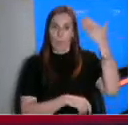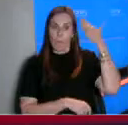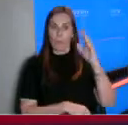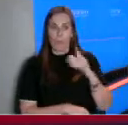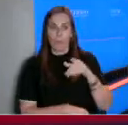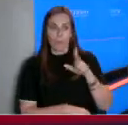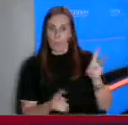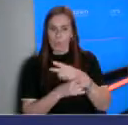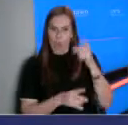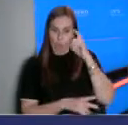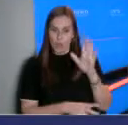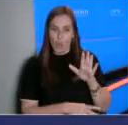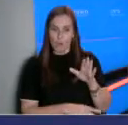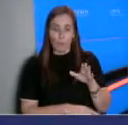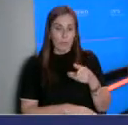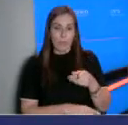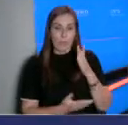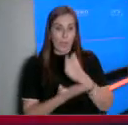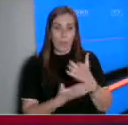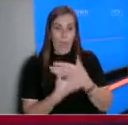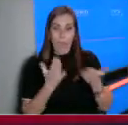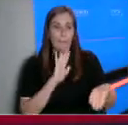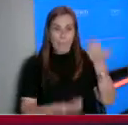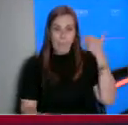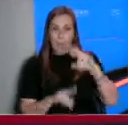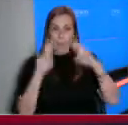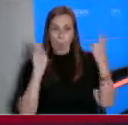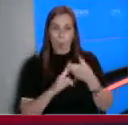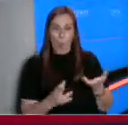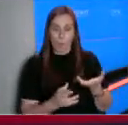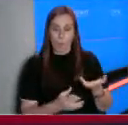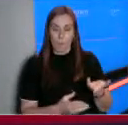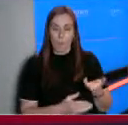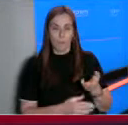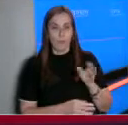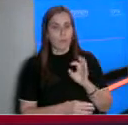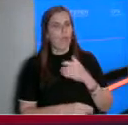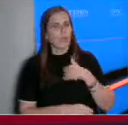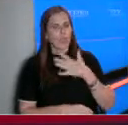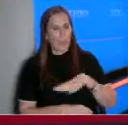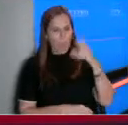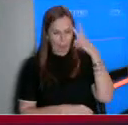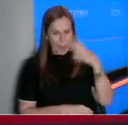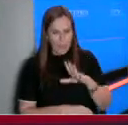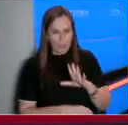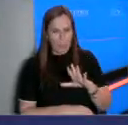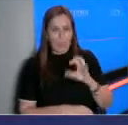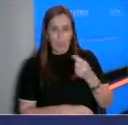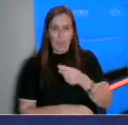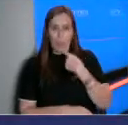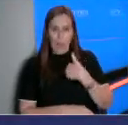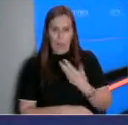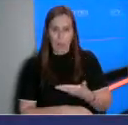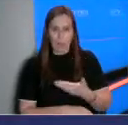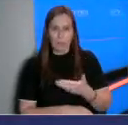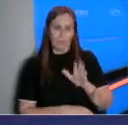ד', לא יעלה על הדעת, ה', זה כבר לא קיים מזמן בעולם המערבי. מצוין. אני רוצה להבין, כי אתה יודע, אם היית אומר לי,